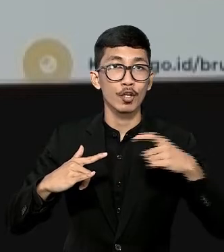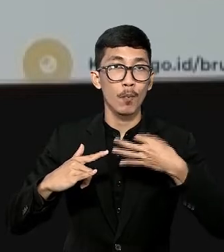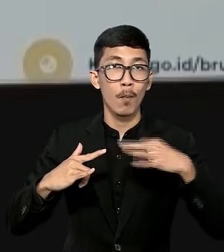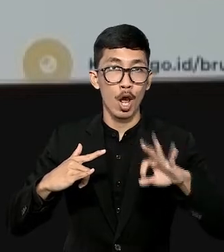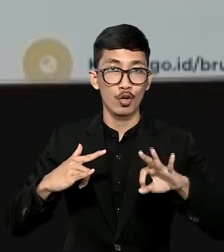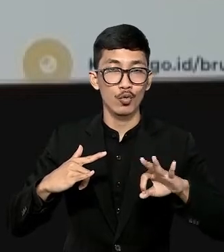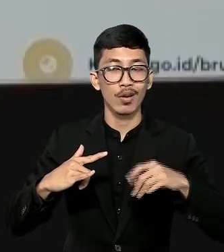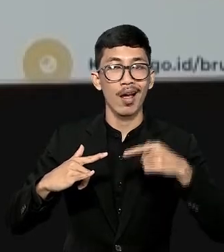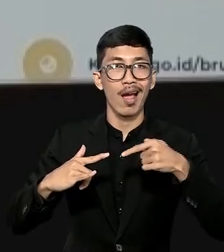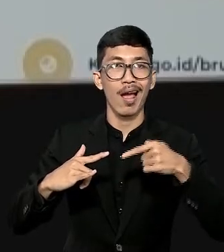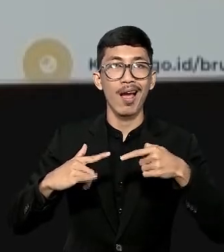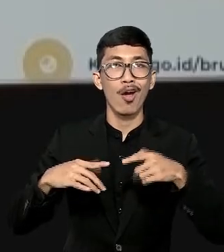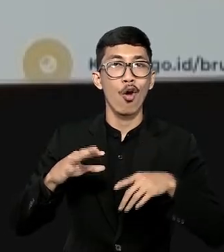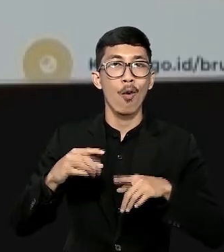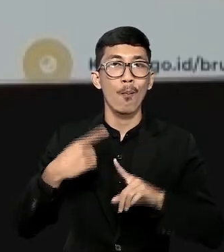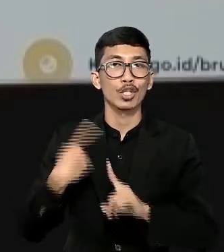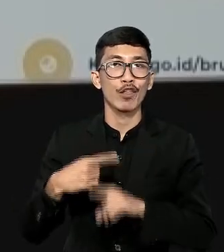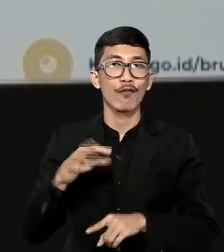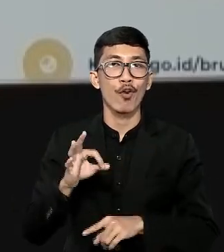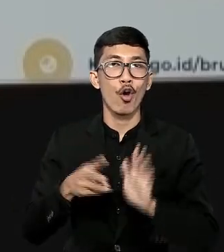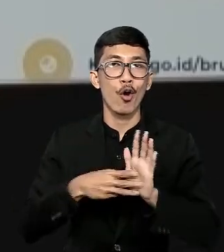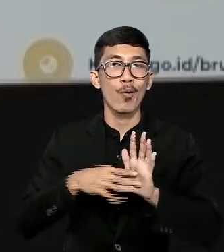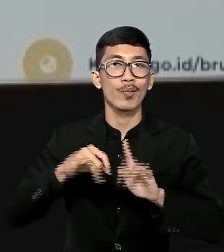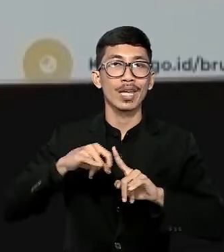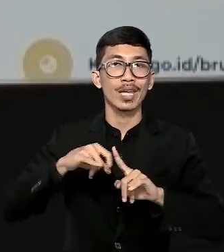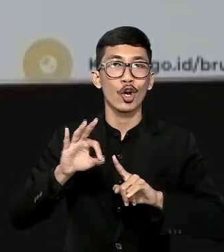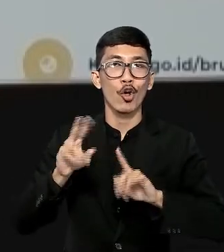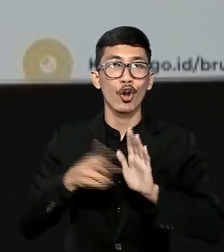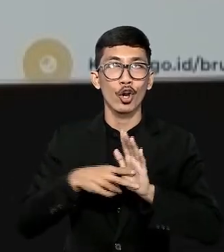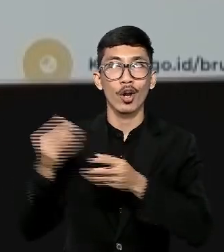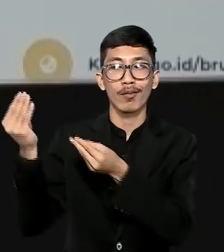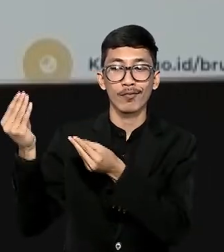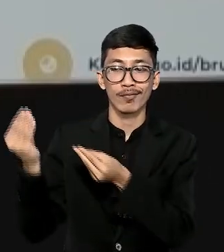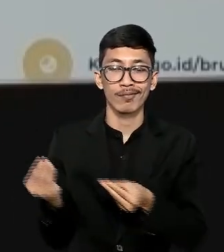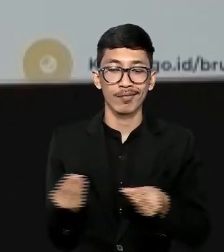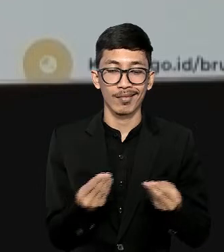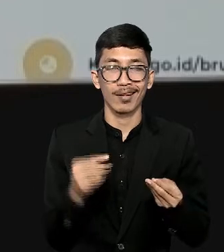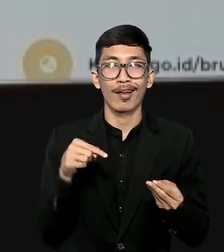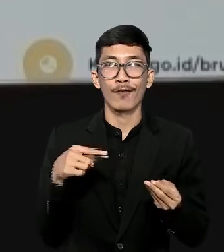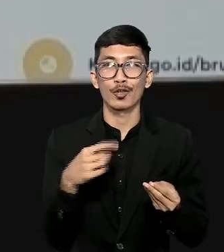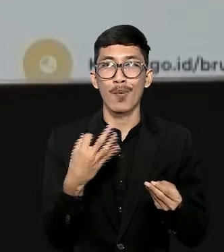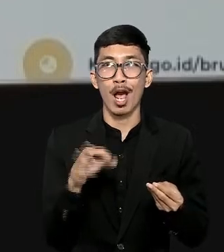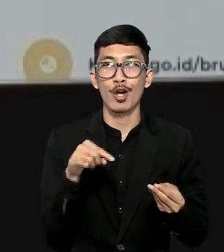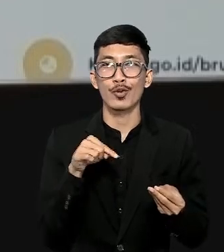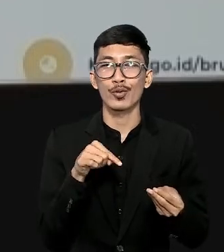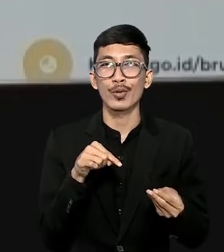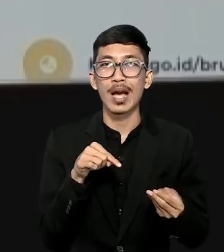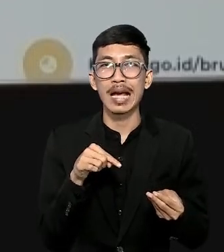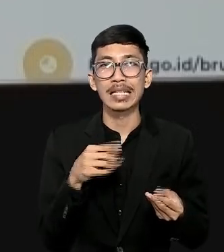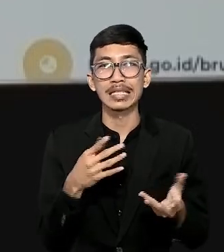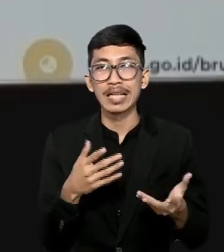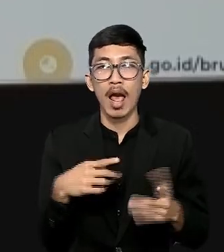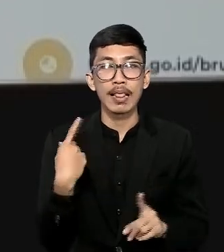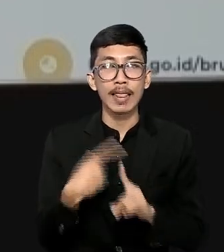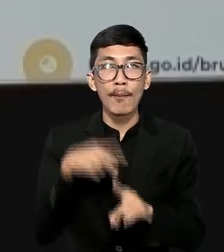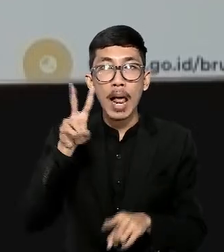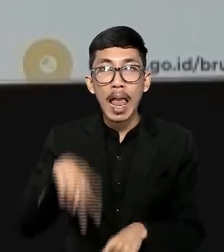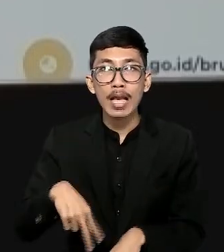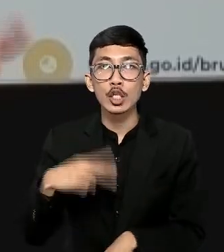positif comic-con bahkan sekarang ditambah katanya ada tambah A2 lagi